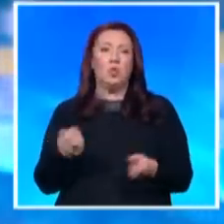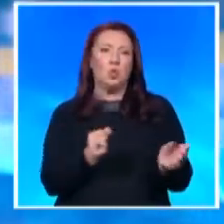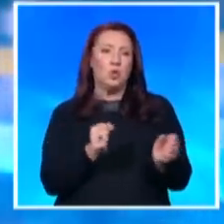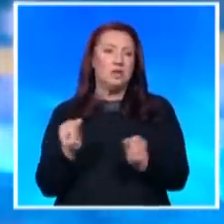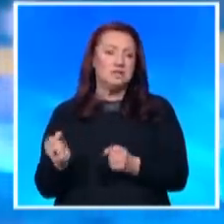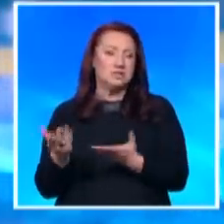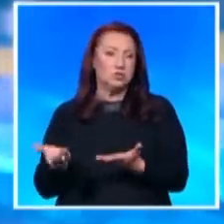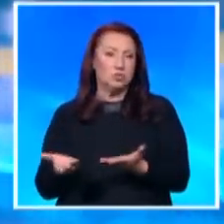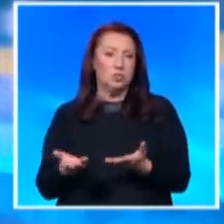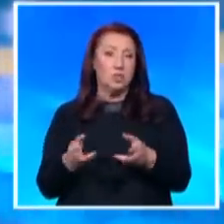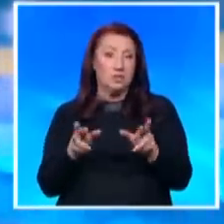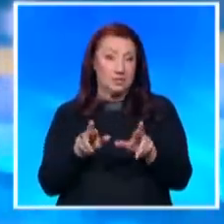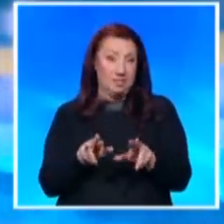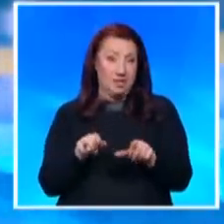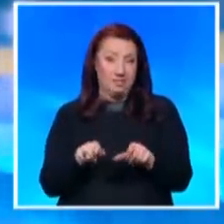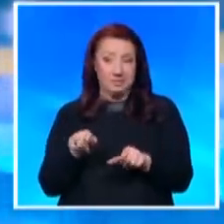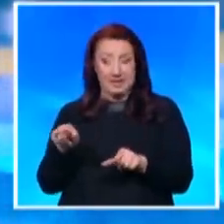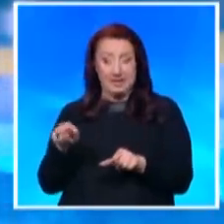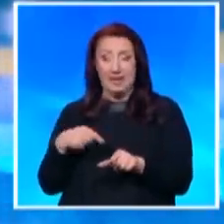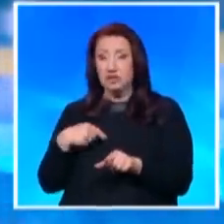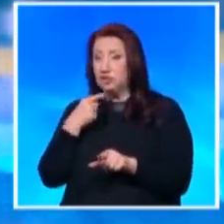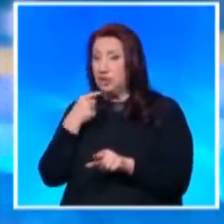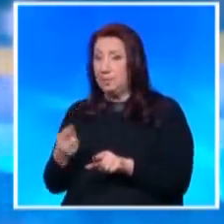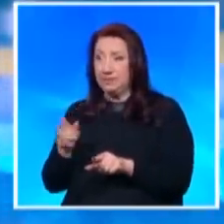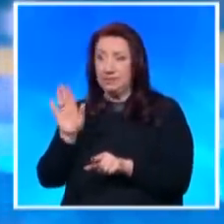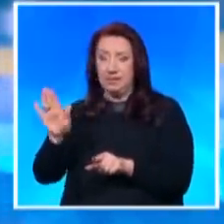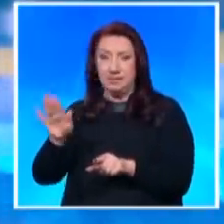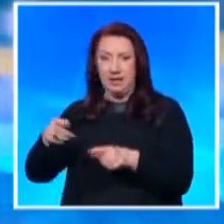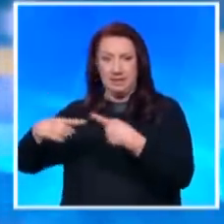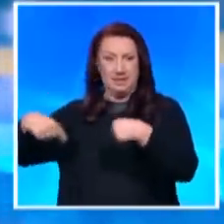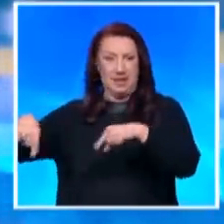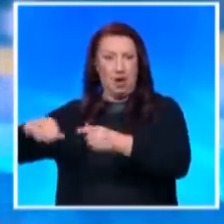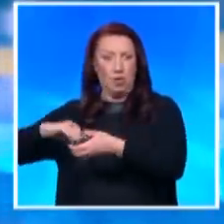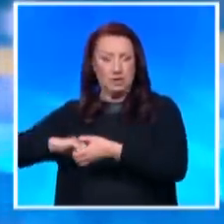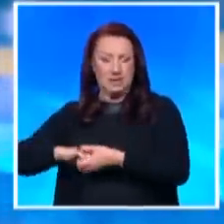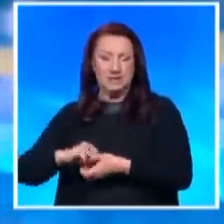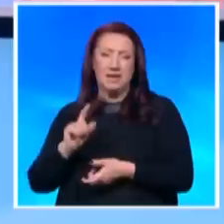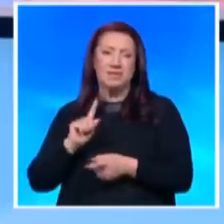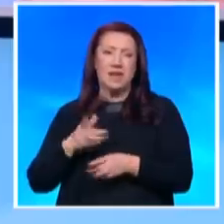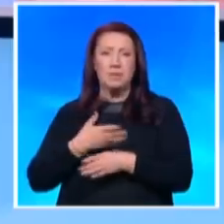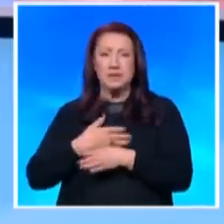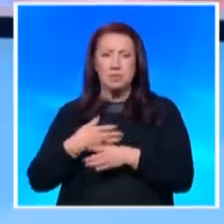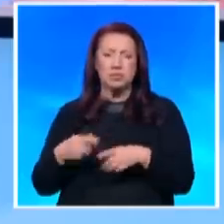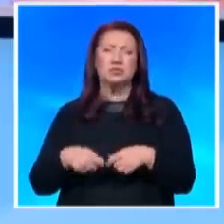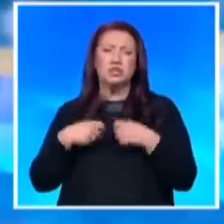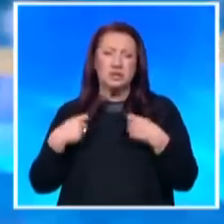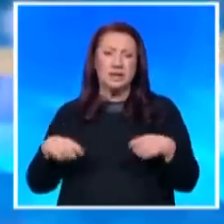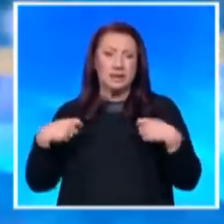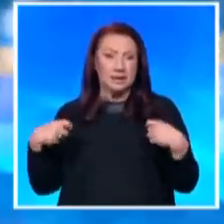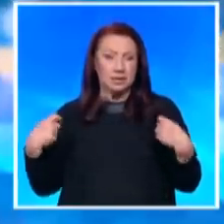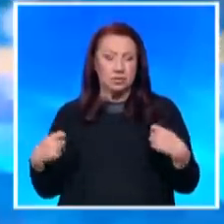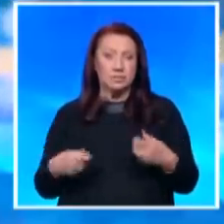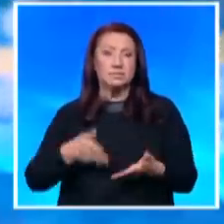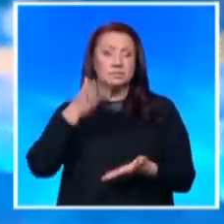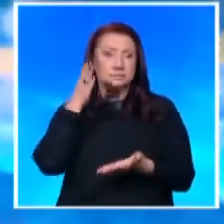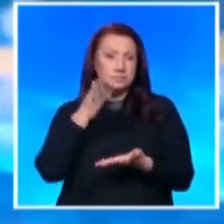че това допитване до техните органи няма да продължи безкрайно дълго. Категорично